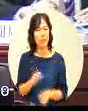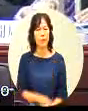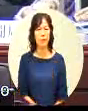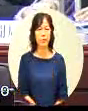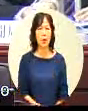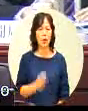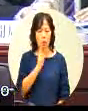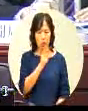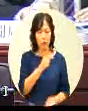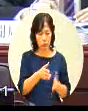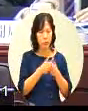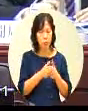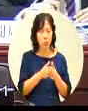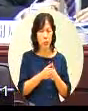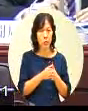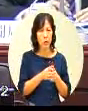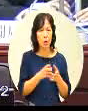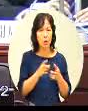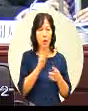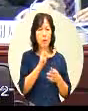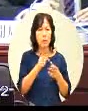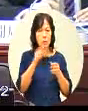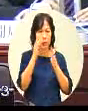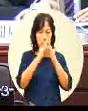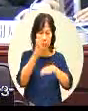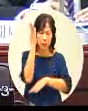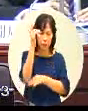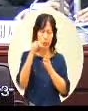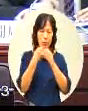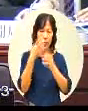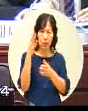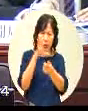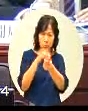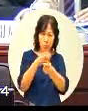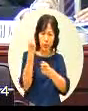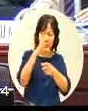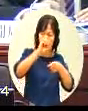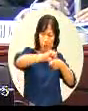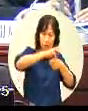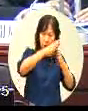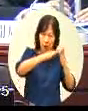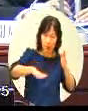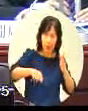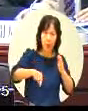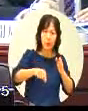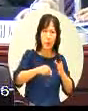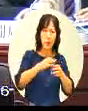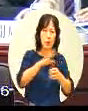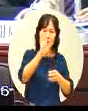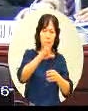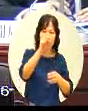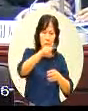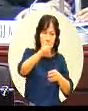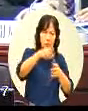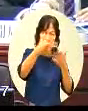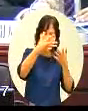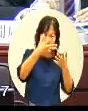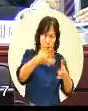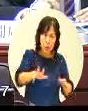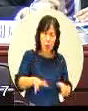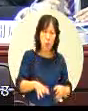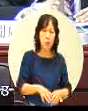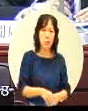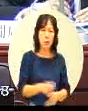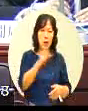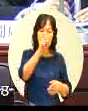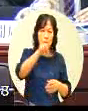要讲的就是说，今天高雄市政府学习新加坡，新加坡有1000个整